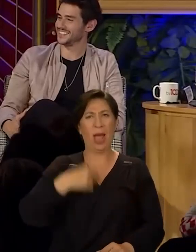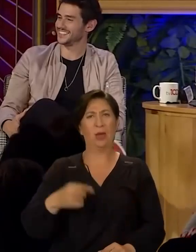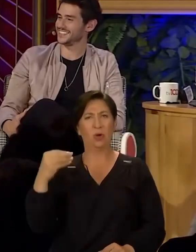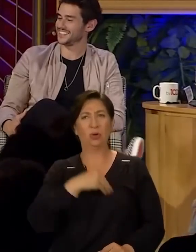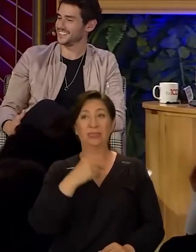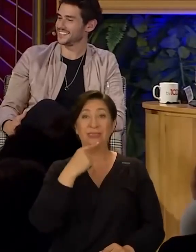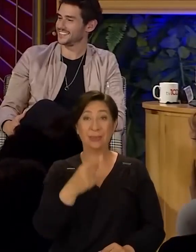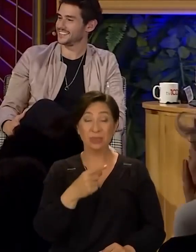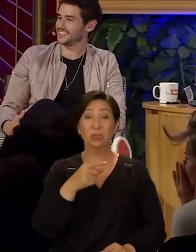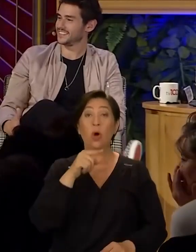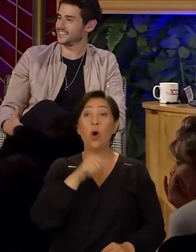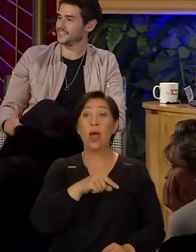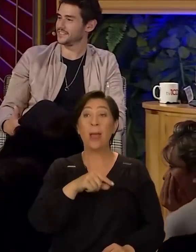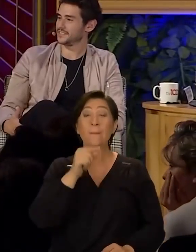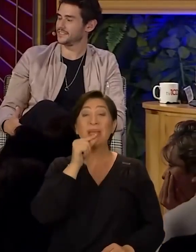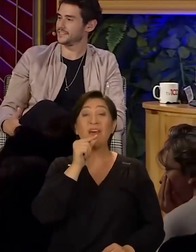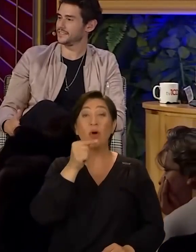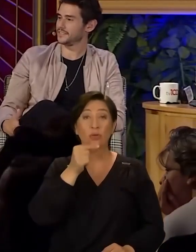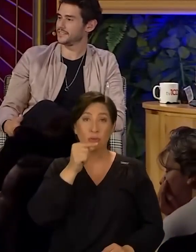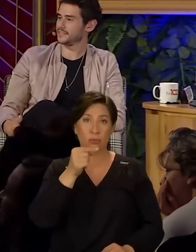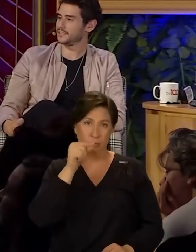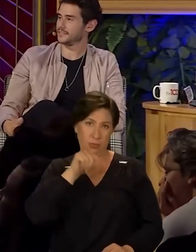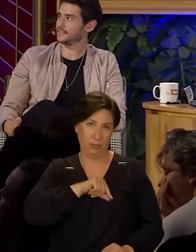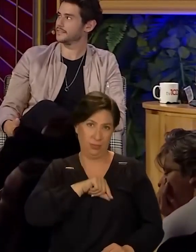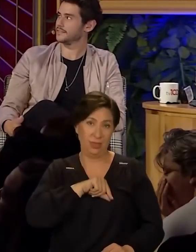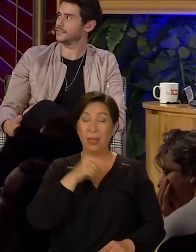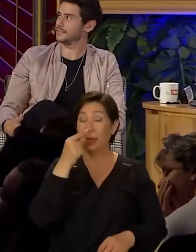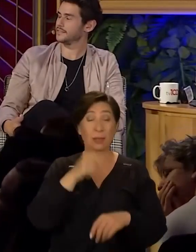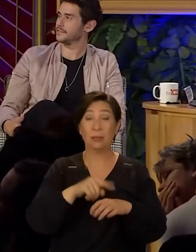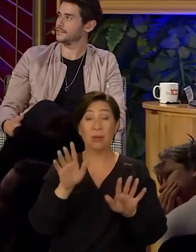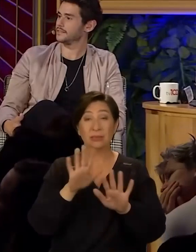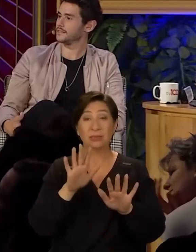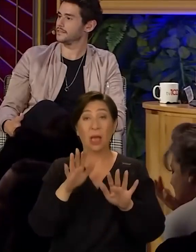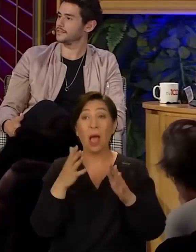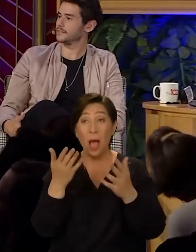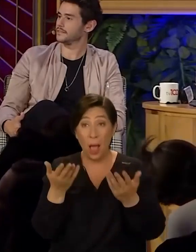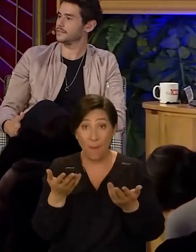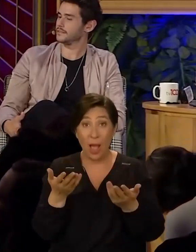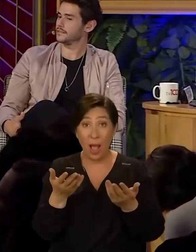fermuar koyun demiş. Oraya mikrofon takmışlar. İnanılmaz. Fakat